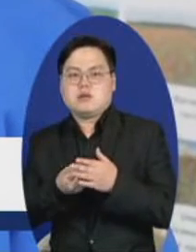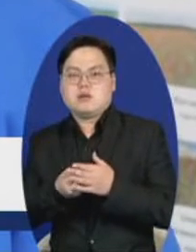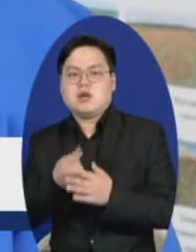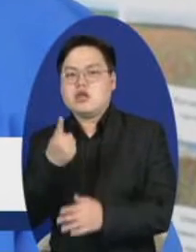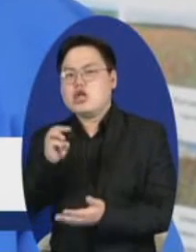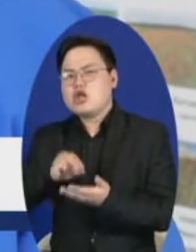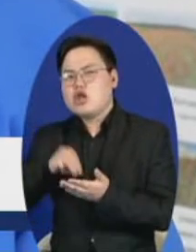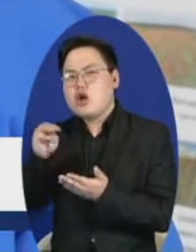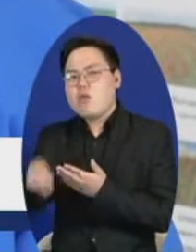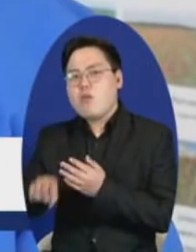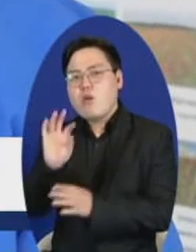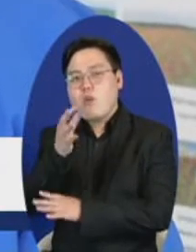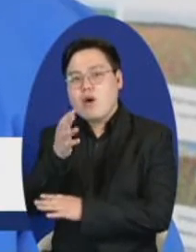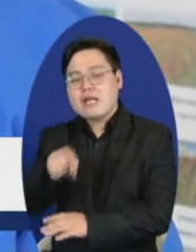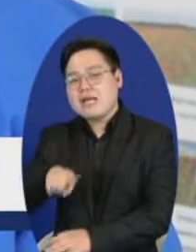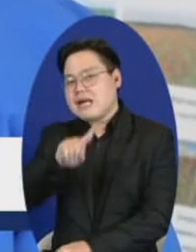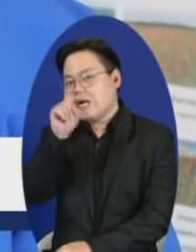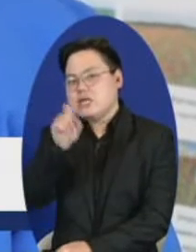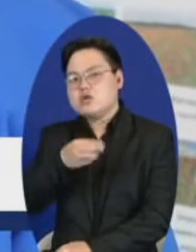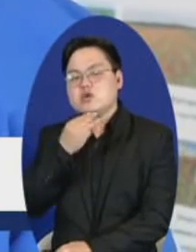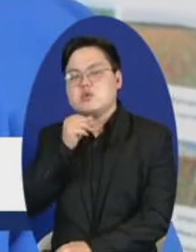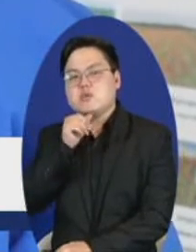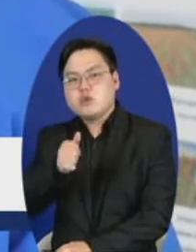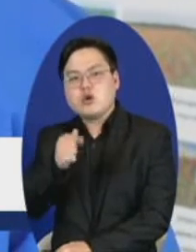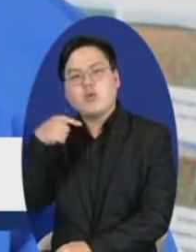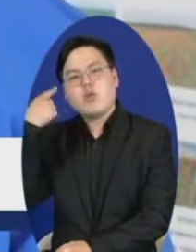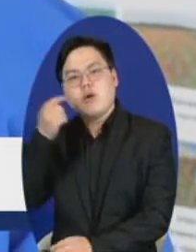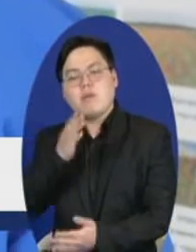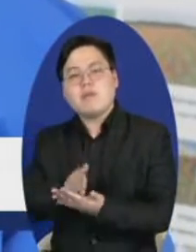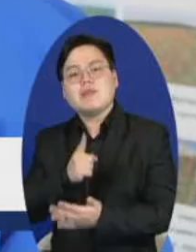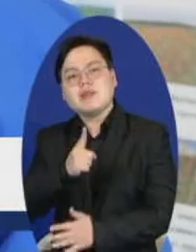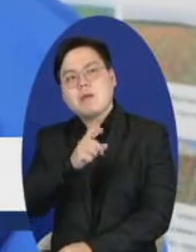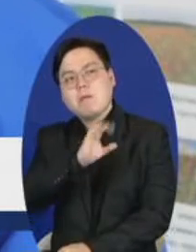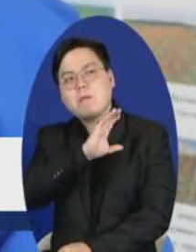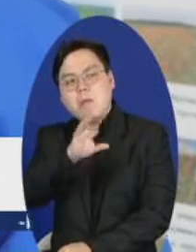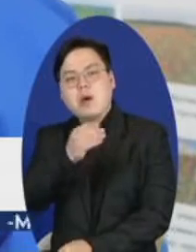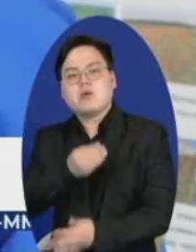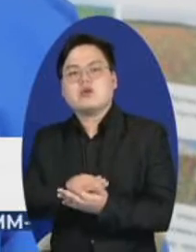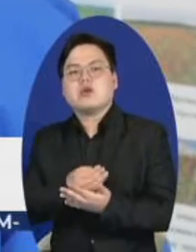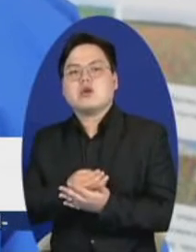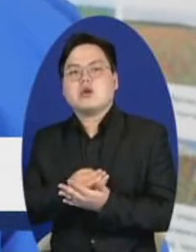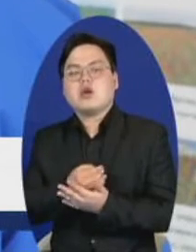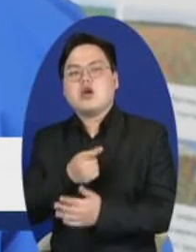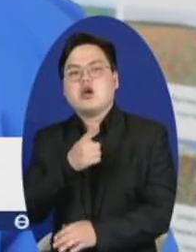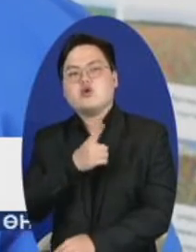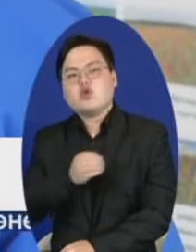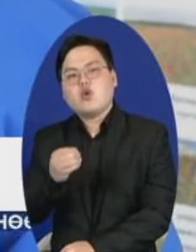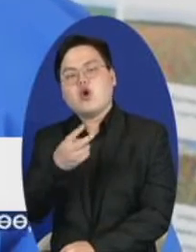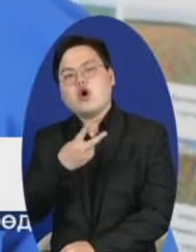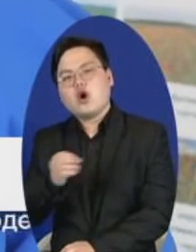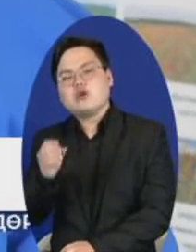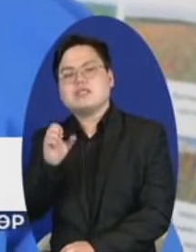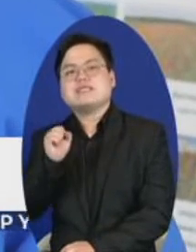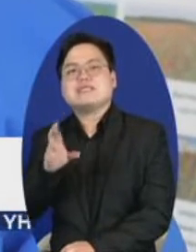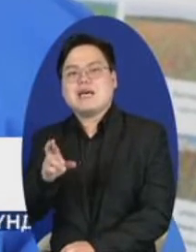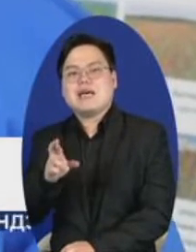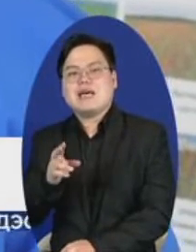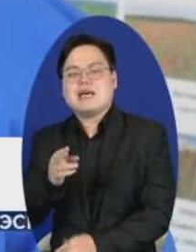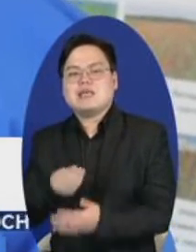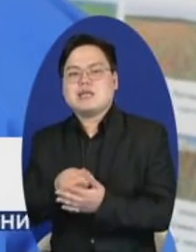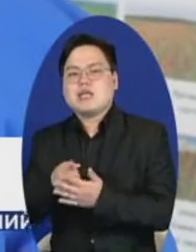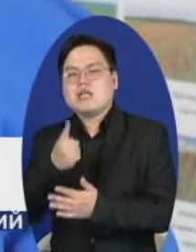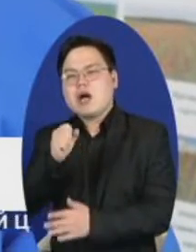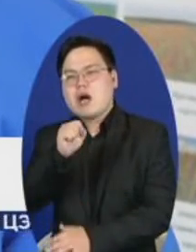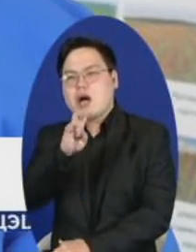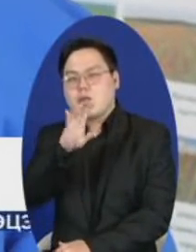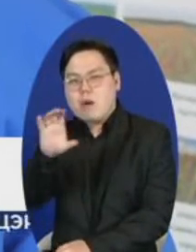тэр хүмүүс мод бол тийм ч их асуудал бол биш гэж бодож байна. Нэг аж ахуй нэгж нэг 200 сая ширхэг модод одоо нэг аж ахуй нэгж